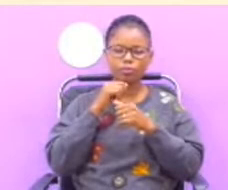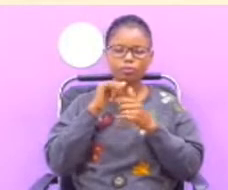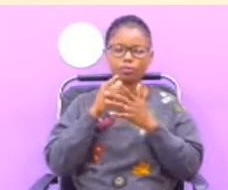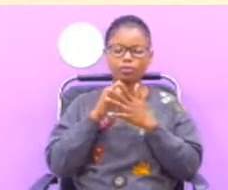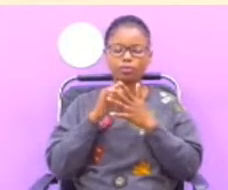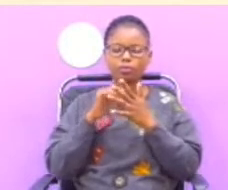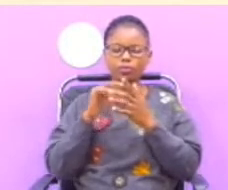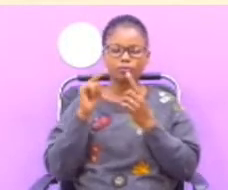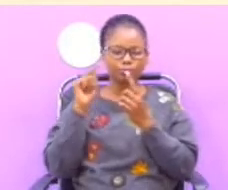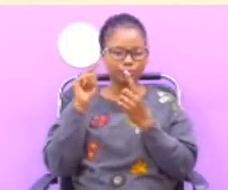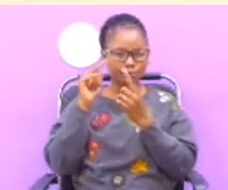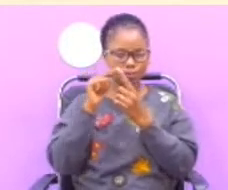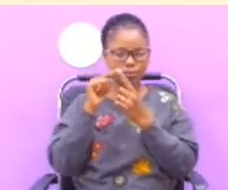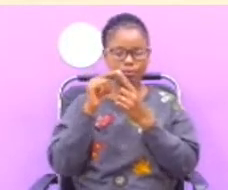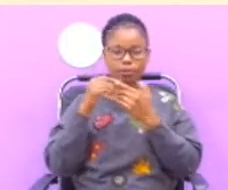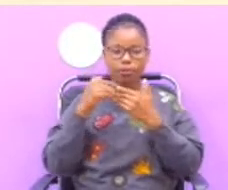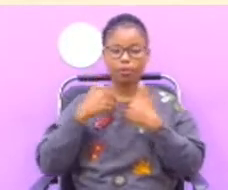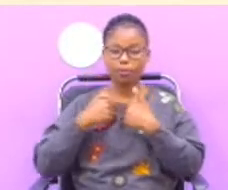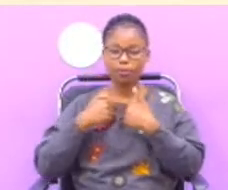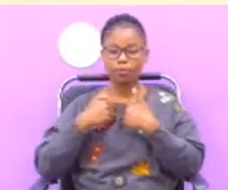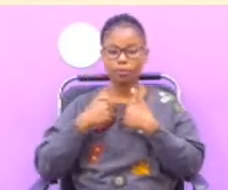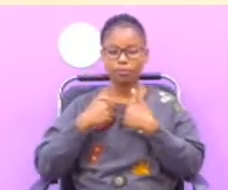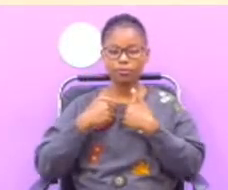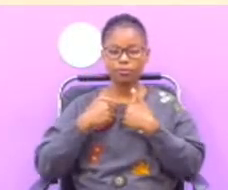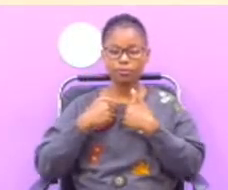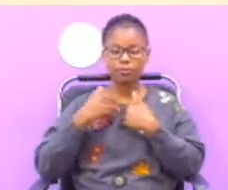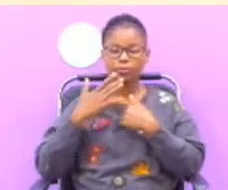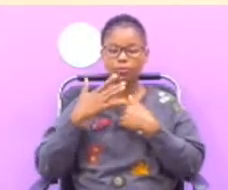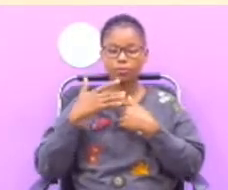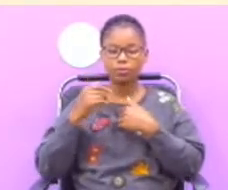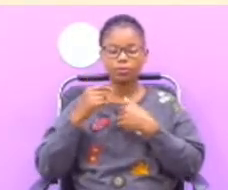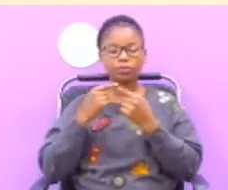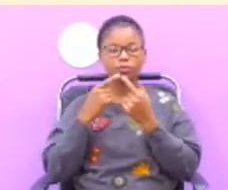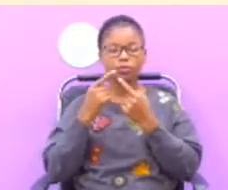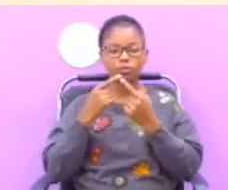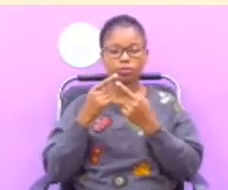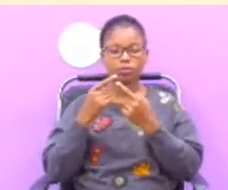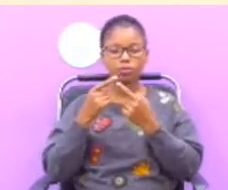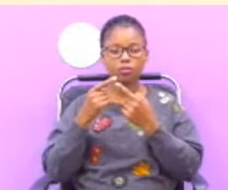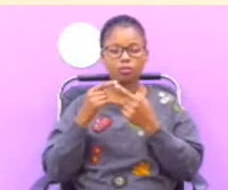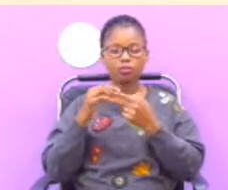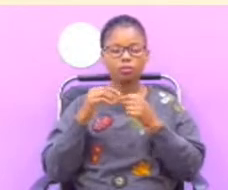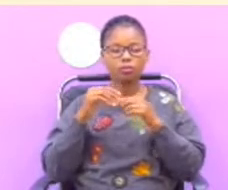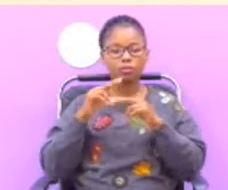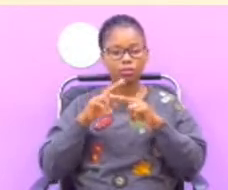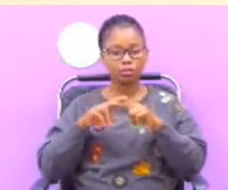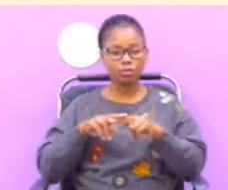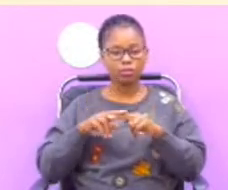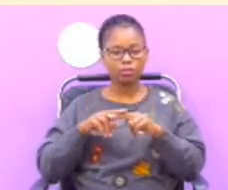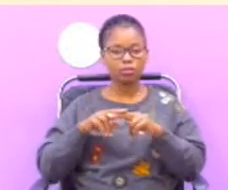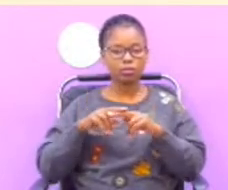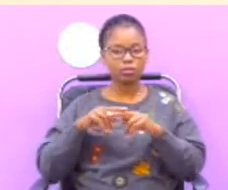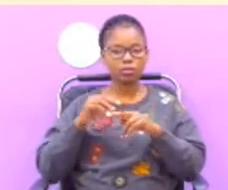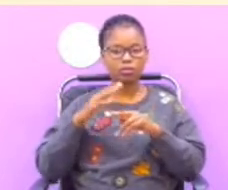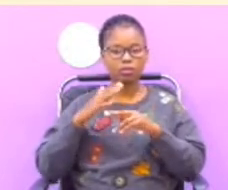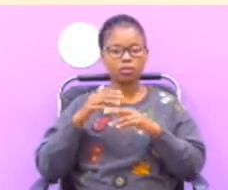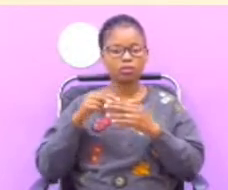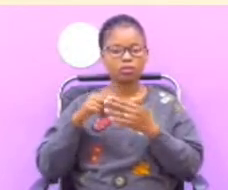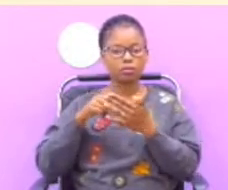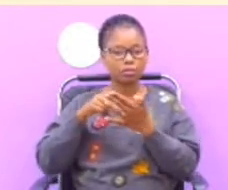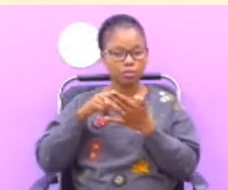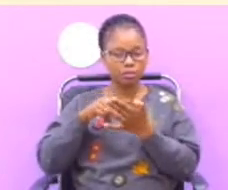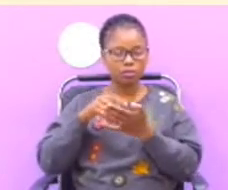ma gũkinya na reke ngwĩre aragia ekinyĩire ndoigwa ũguo nĩ wanyita nĩ atĩ aragia